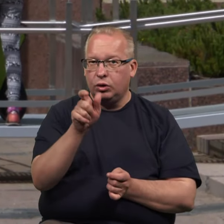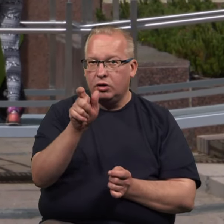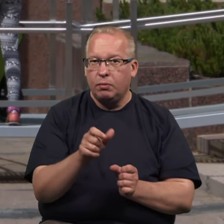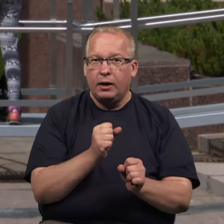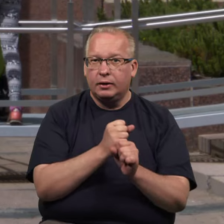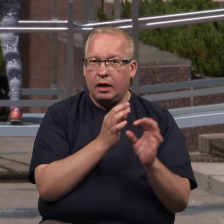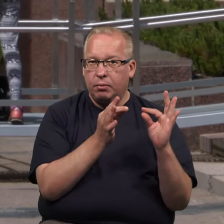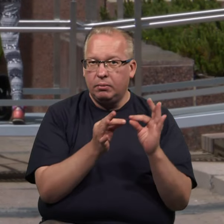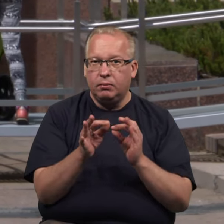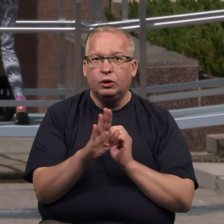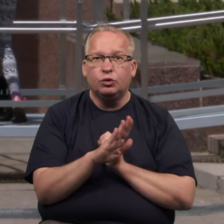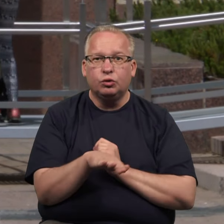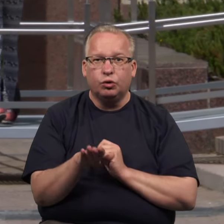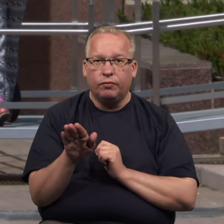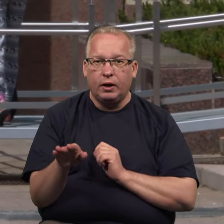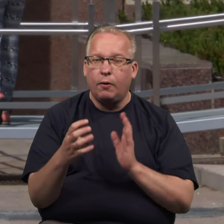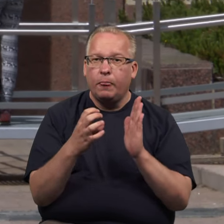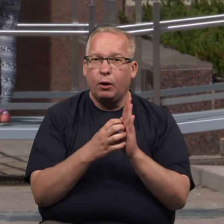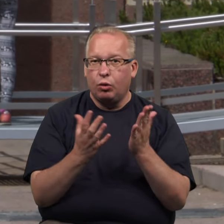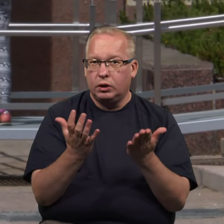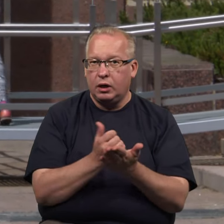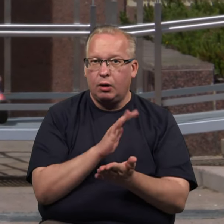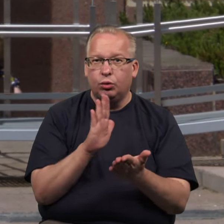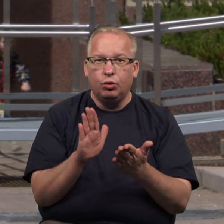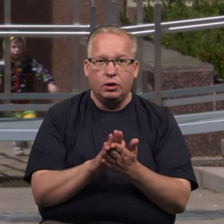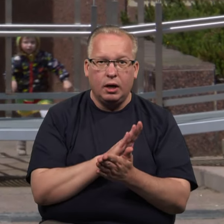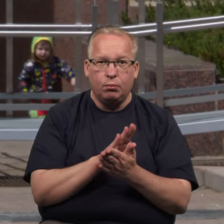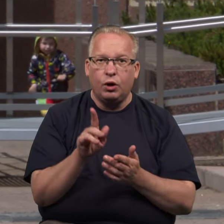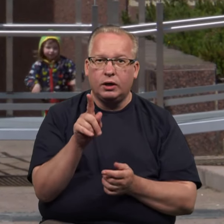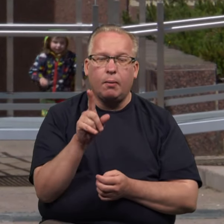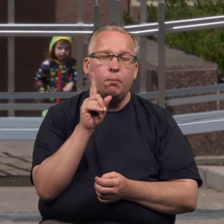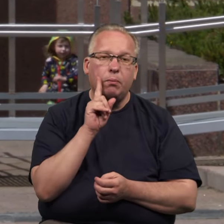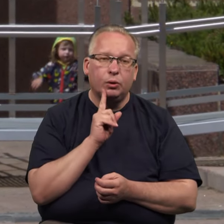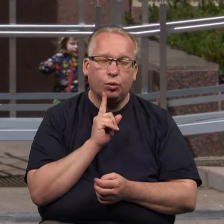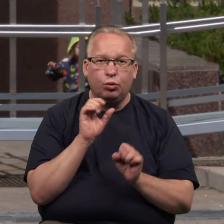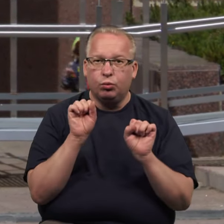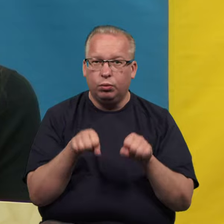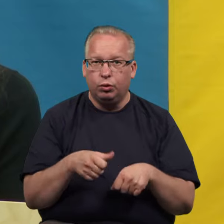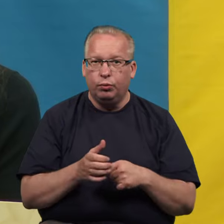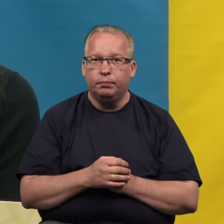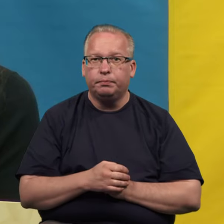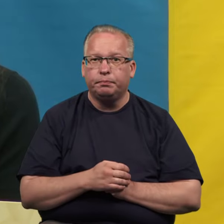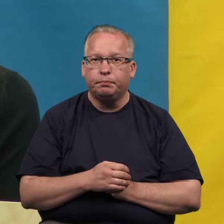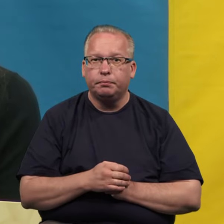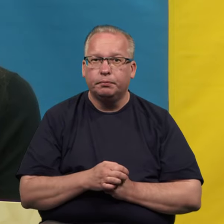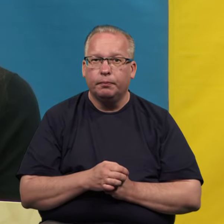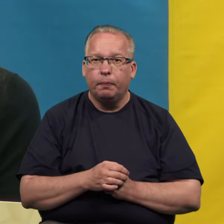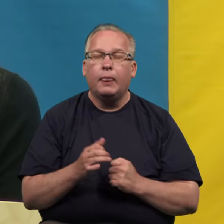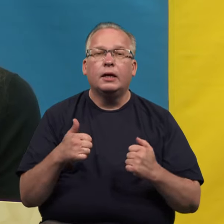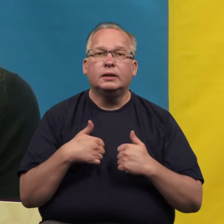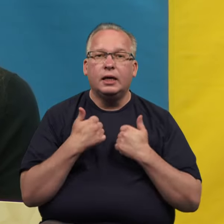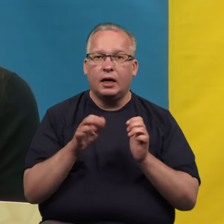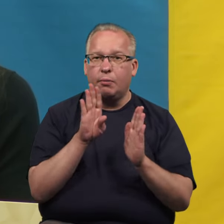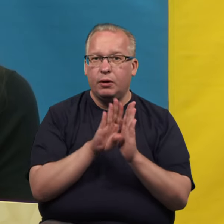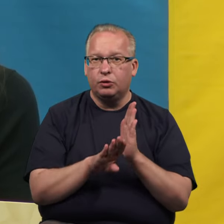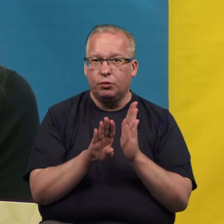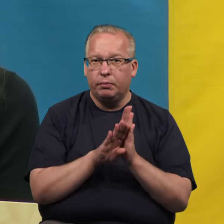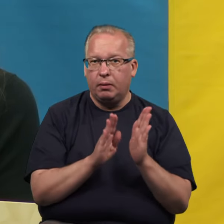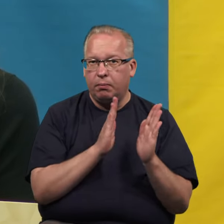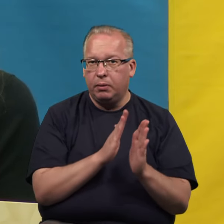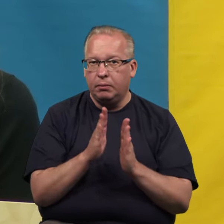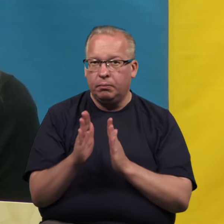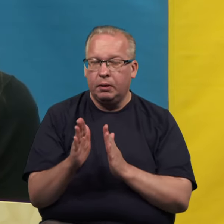darbas susijęs su vaikais, kodą gautų nemokamai jam patogiu būdu. Siekiame ir supaprastinti procedūras